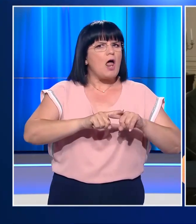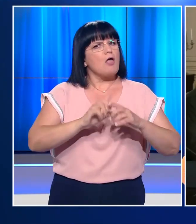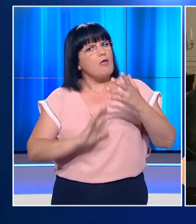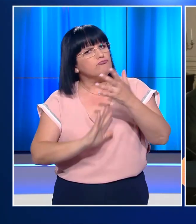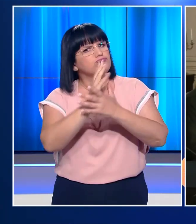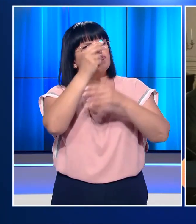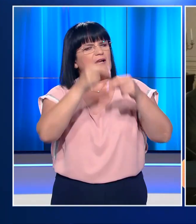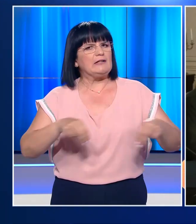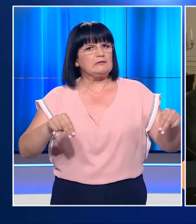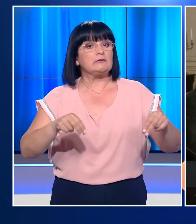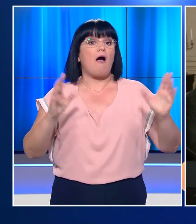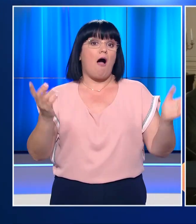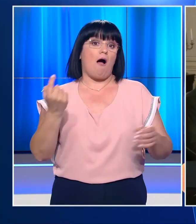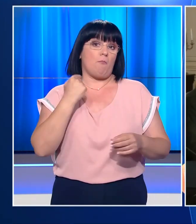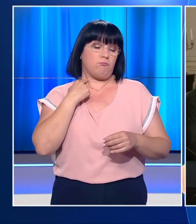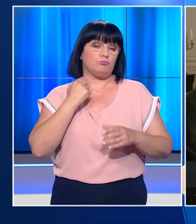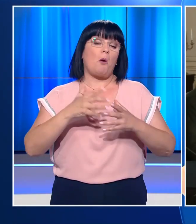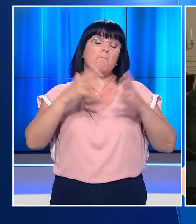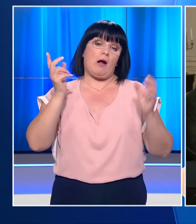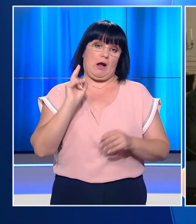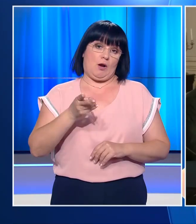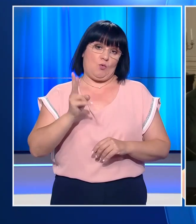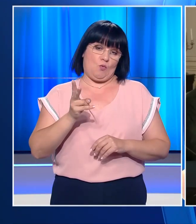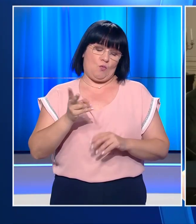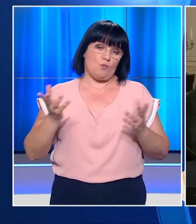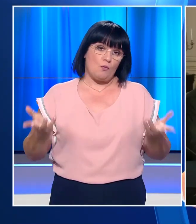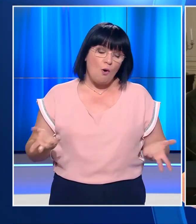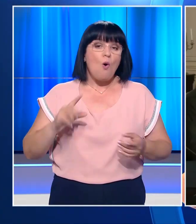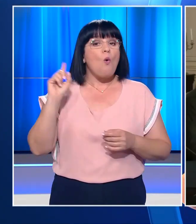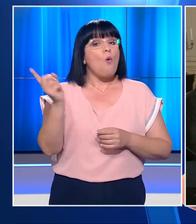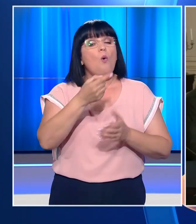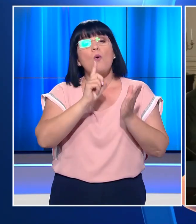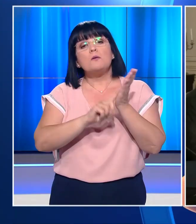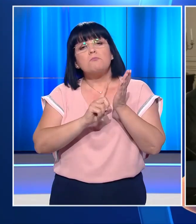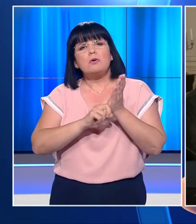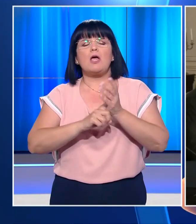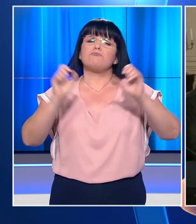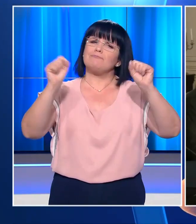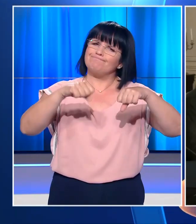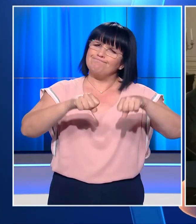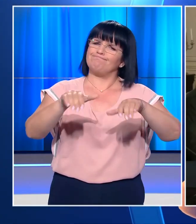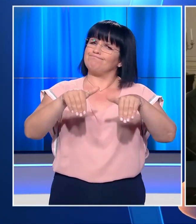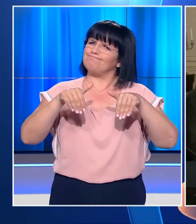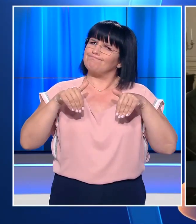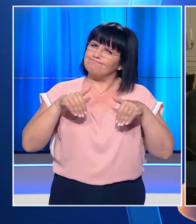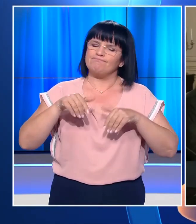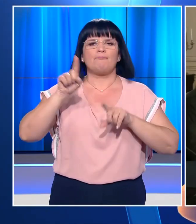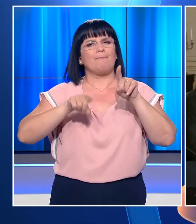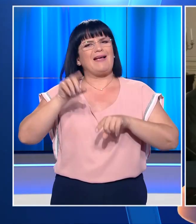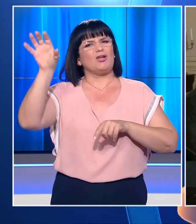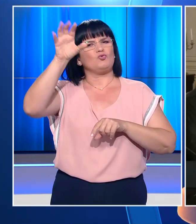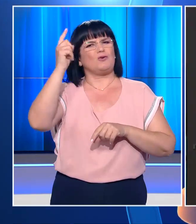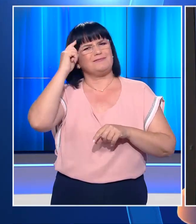δεν συμφωνήσουμε, το διακύβευμα είναι μεγάλο για ολόκληρη την Ευρώπη. Όλοι πρέπει να κάνουν κάποιους μικρούς συμβιβασμούς. Κάποιες χώρες δεν